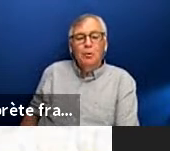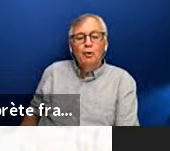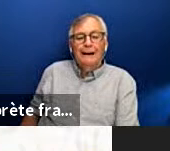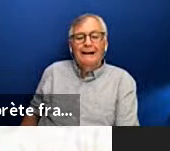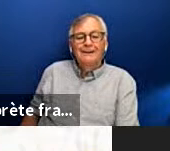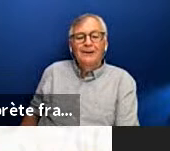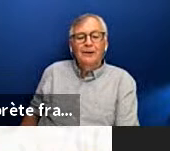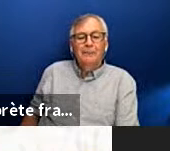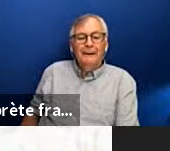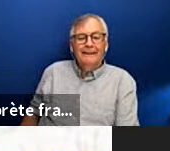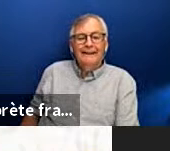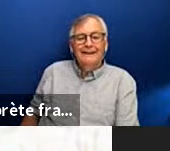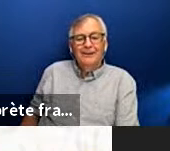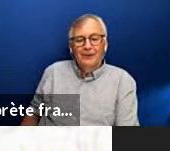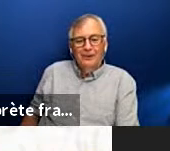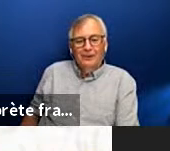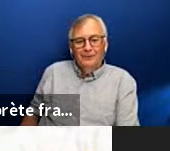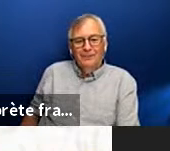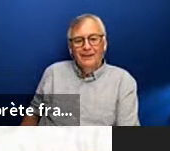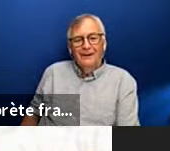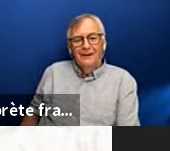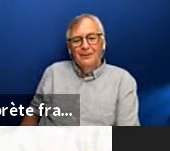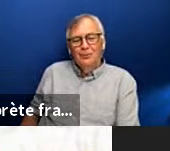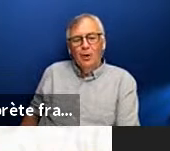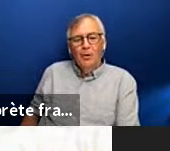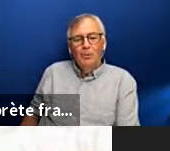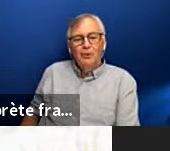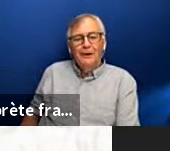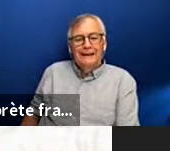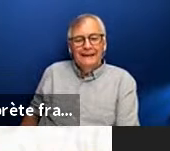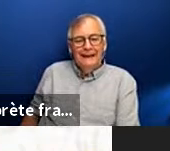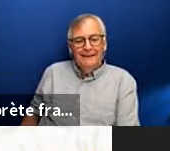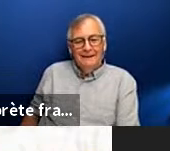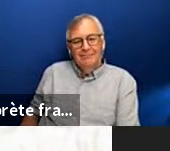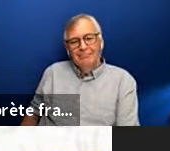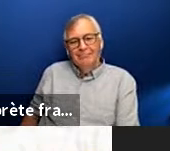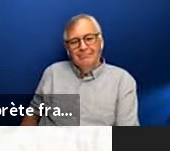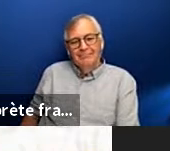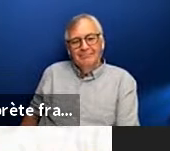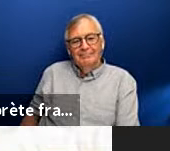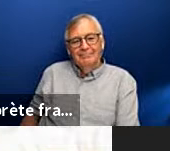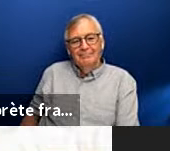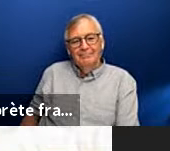avait beaucoup de clés, donc il partait du nombre de clés qu'il y avait.